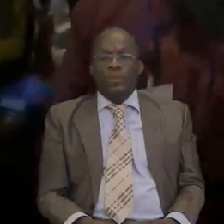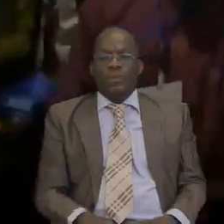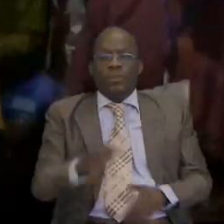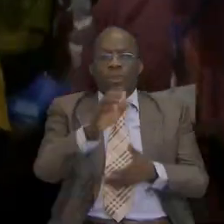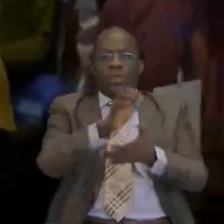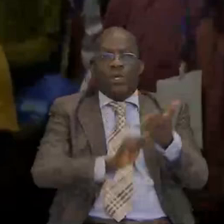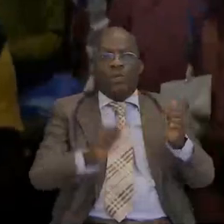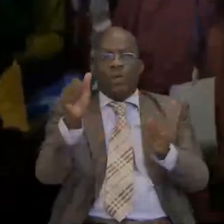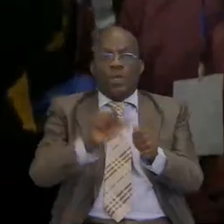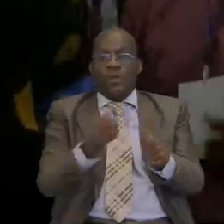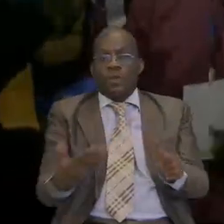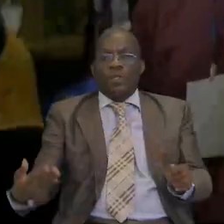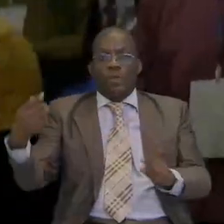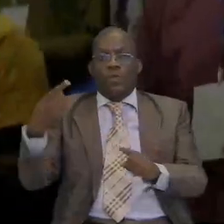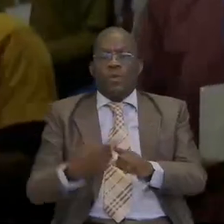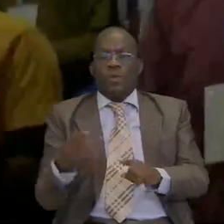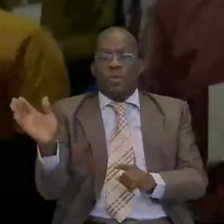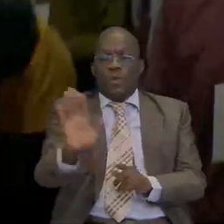Balaie tout ce qui est devant toi.